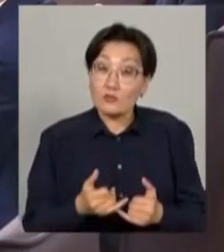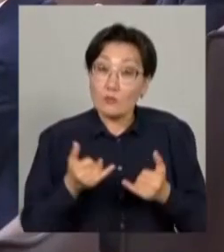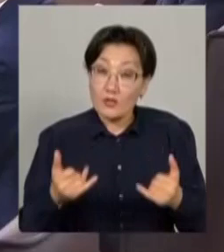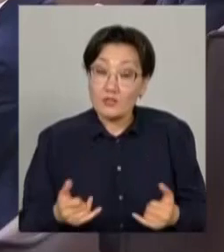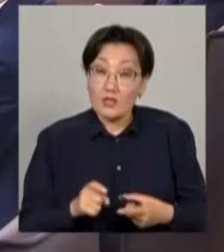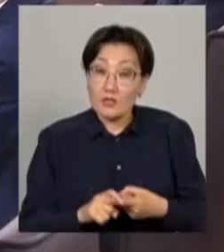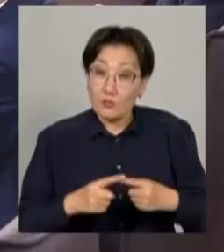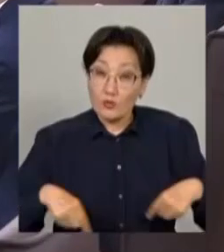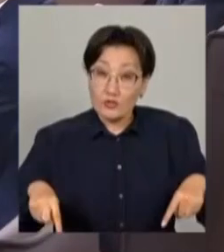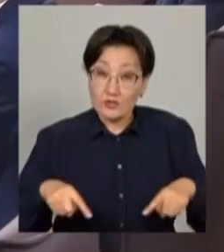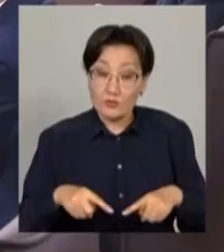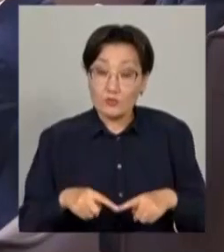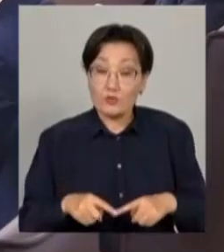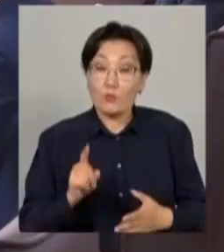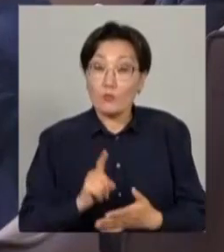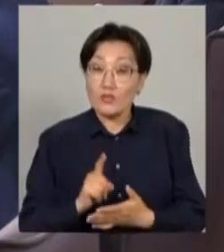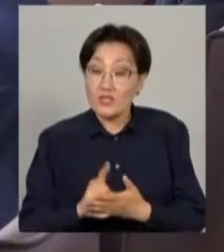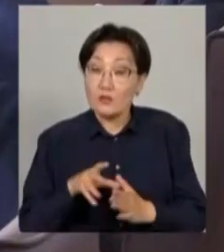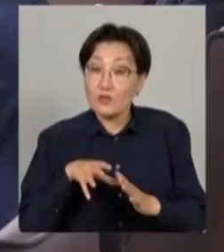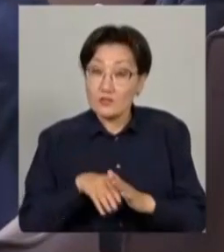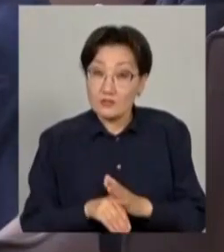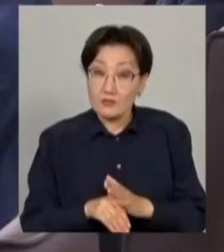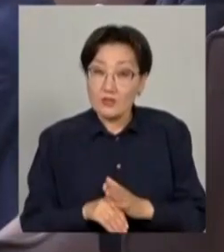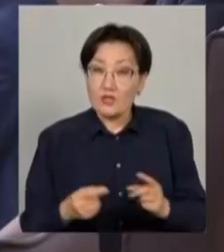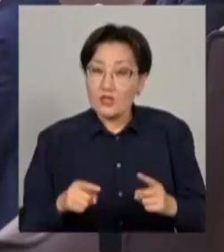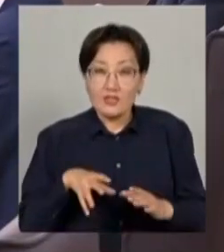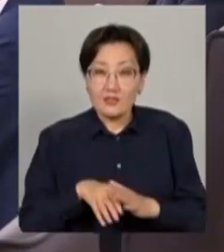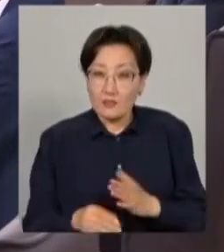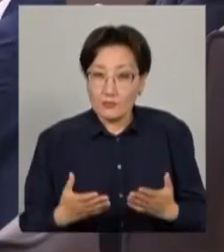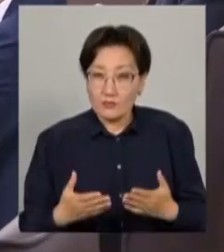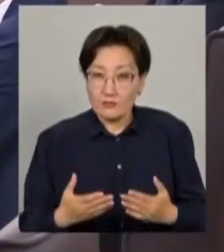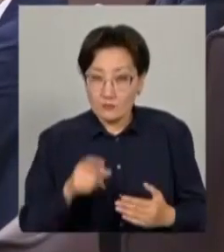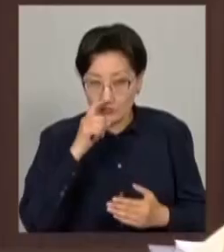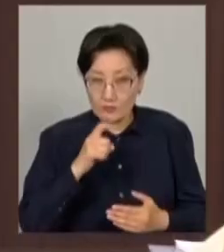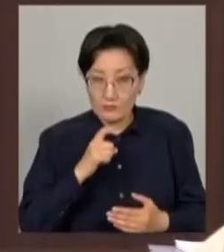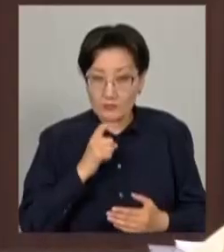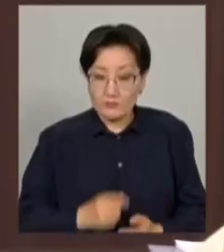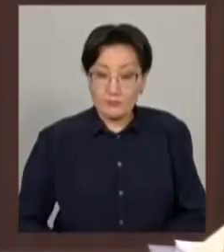байланыс операторларының міндеттемелеріне неге кірмейтіні мүлдем түсініксіз.